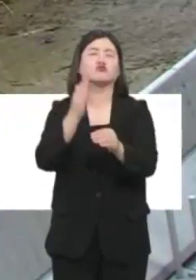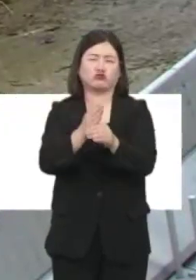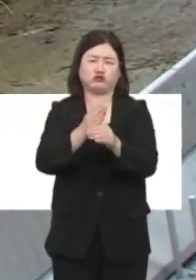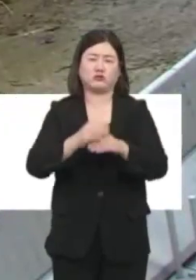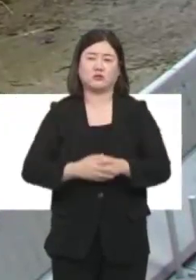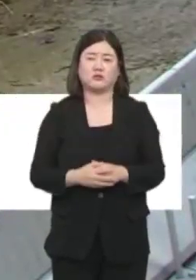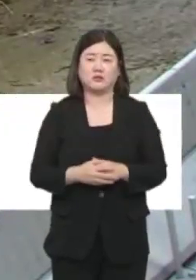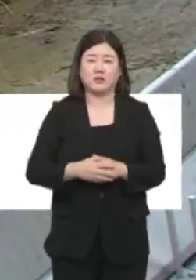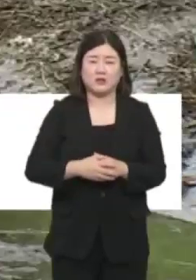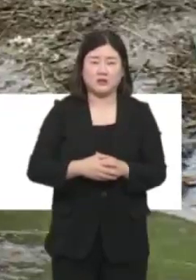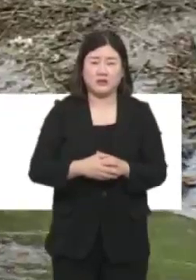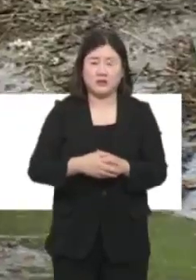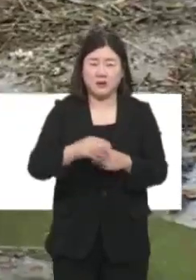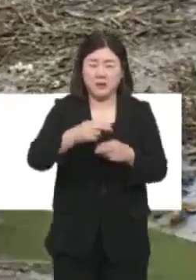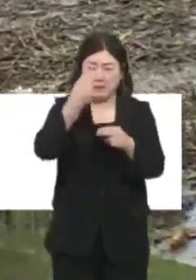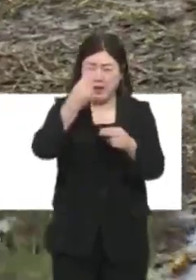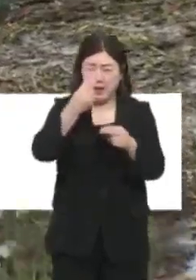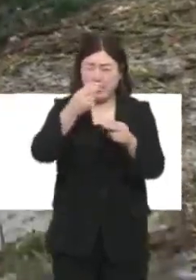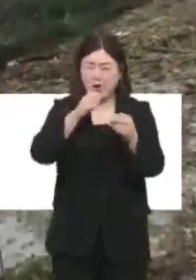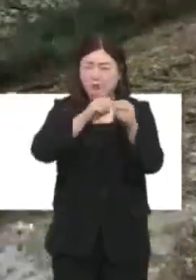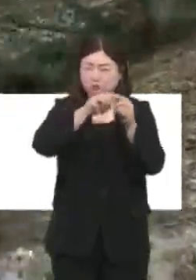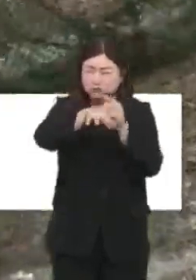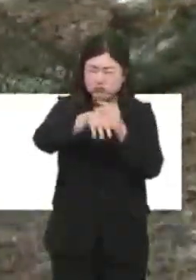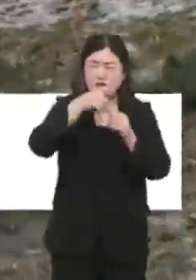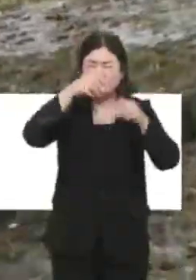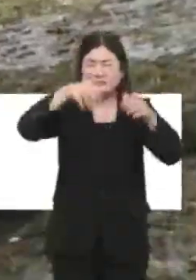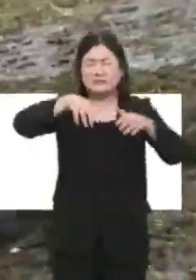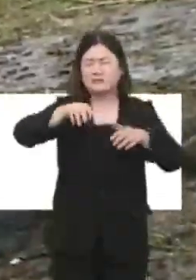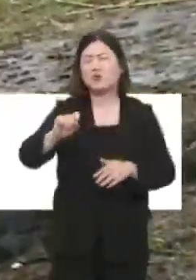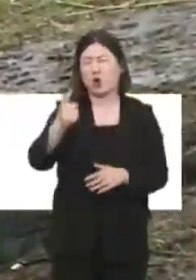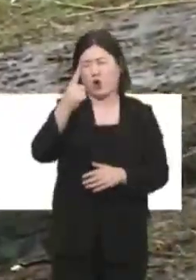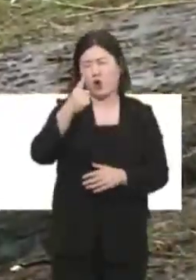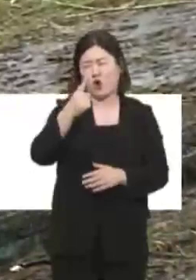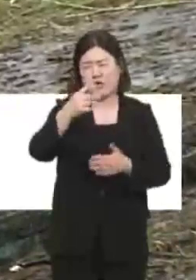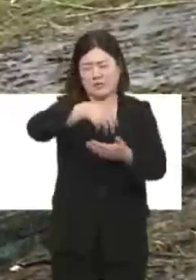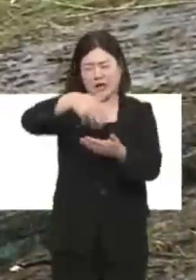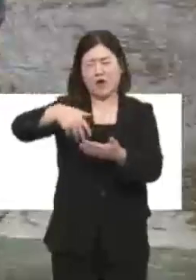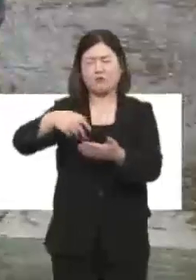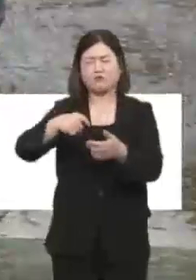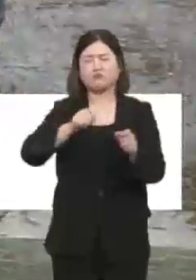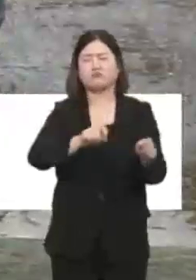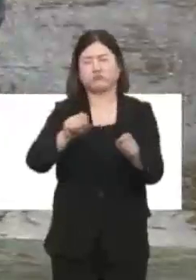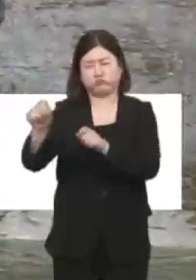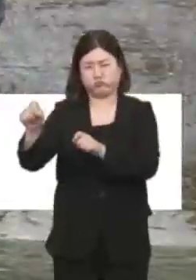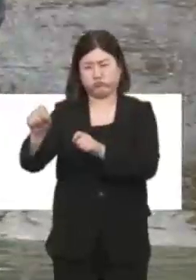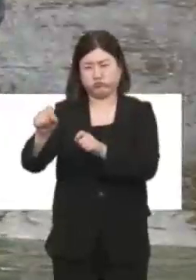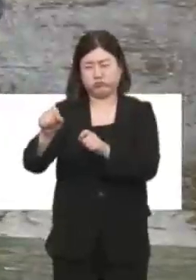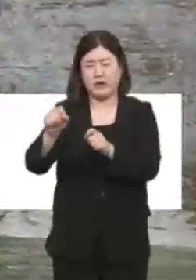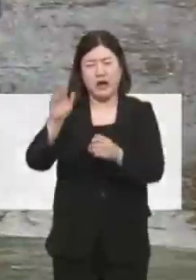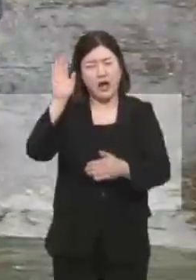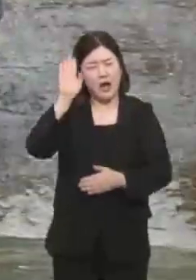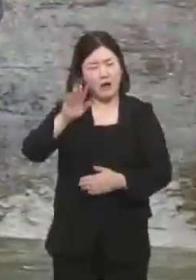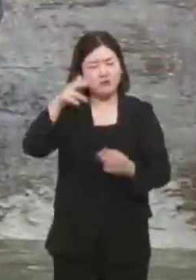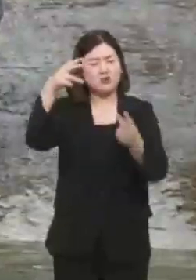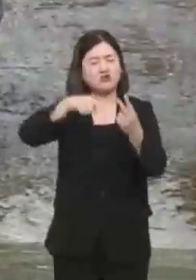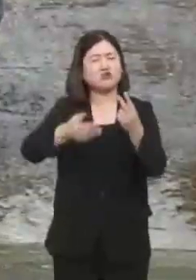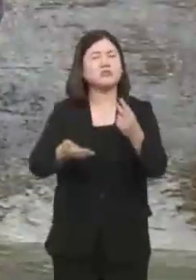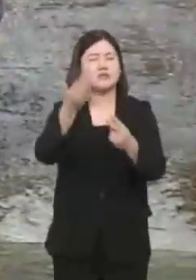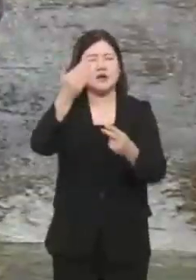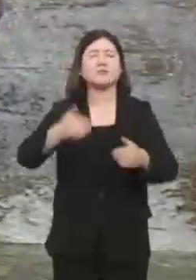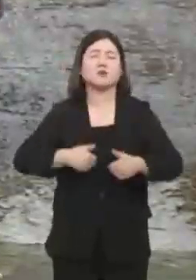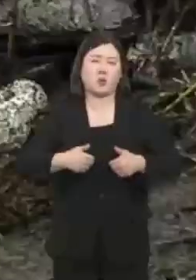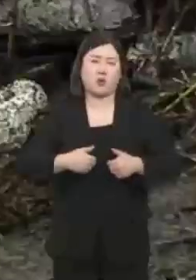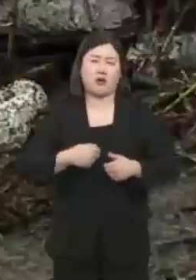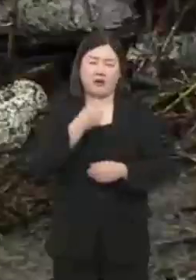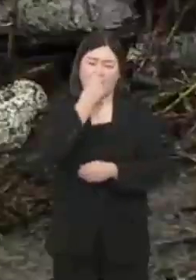중입니다 그러나 댐 방류와 계속되는 집중국으로 수거 작업이 늦어지고 있고 쓰레기 육상 수거까지 2주일이 더 걸릴